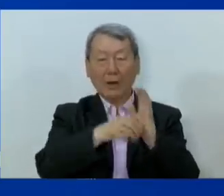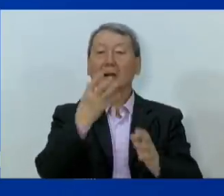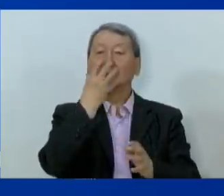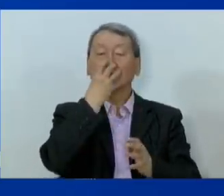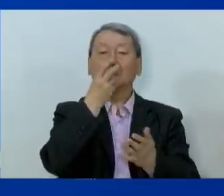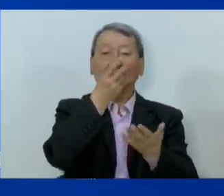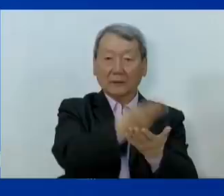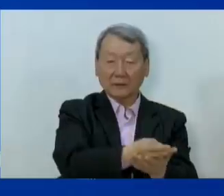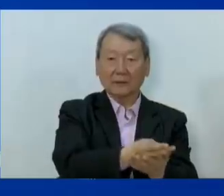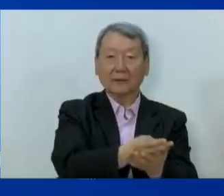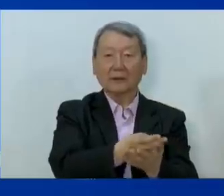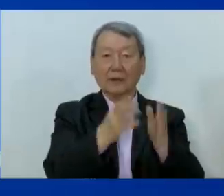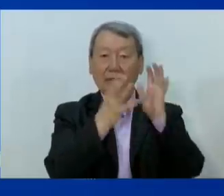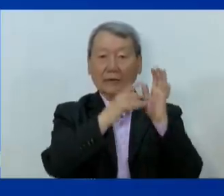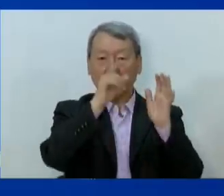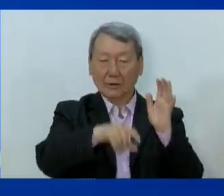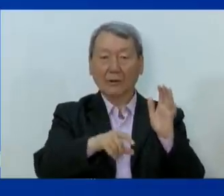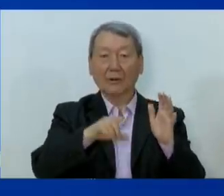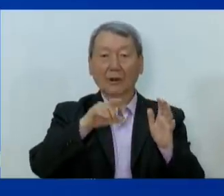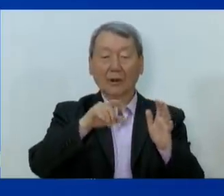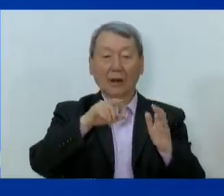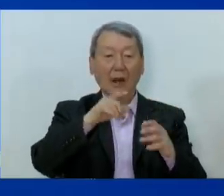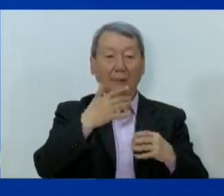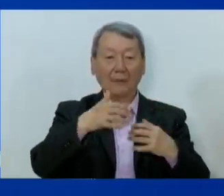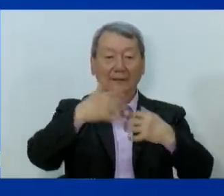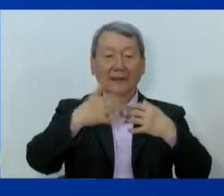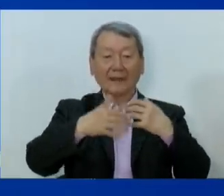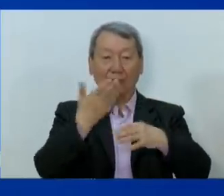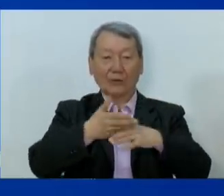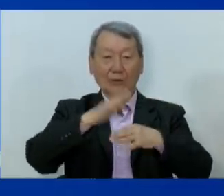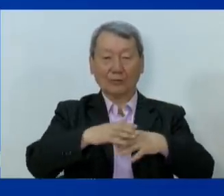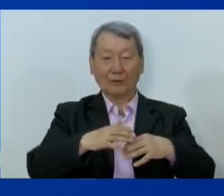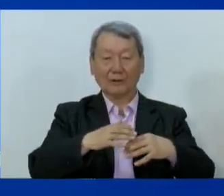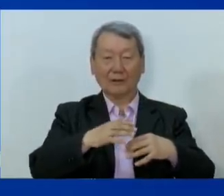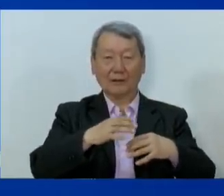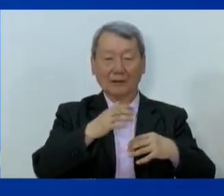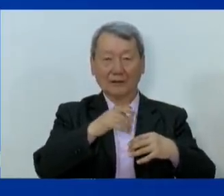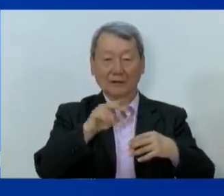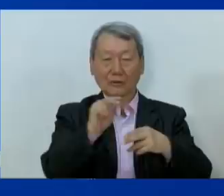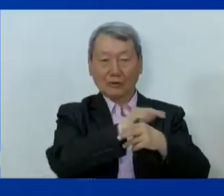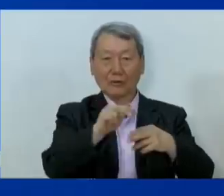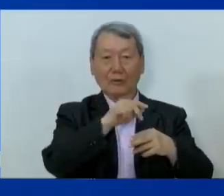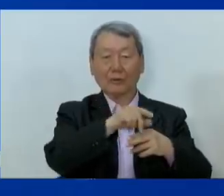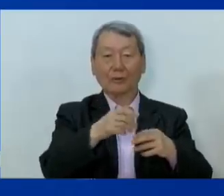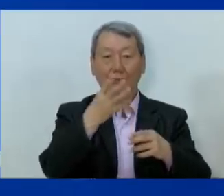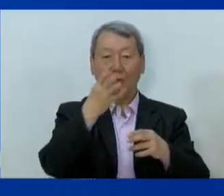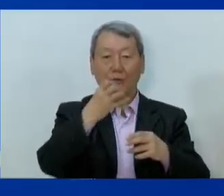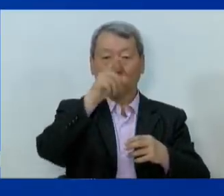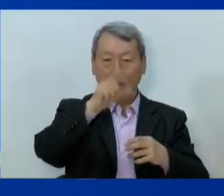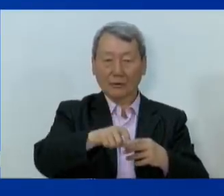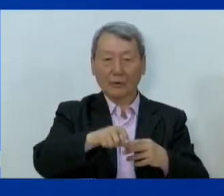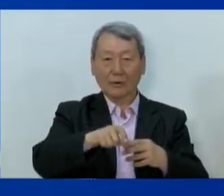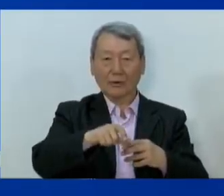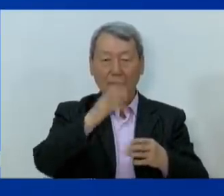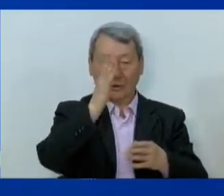реанимацияға қоторылғандары 9, орту ордықта және қанатта ұндыралықтеп 400